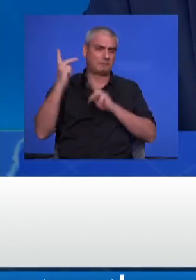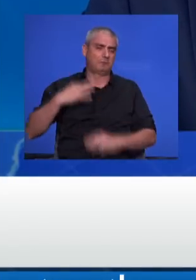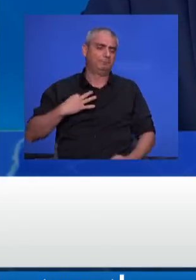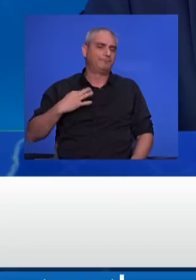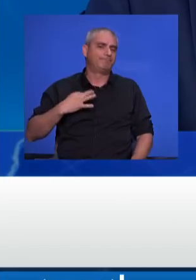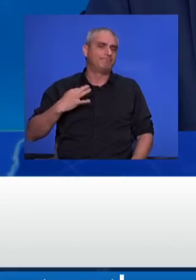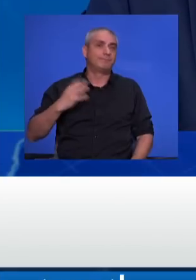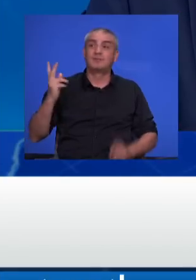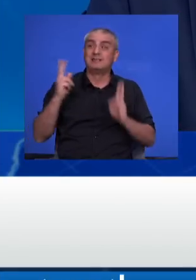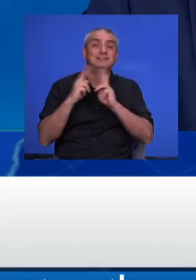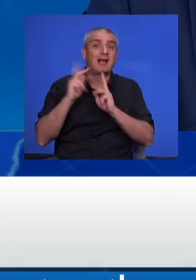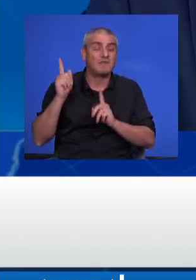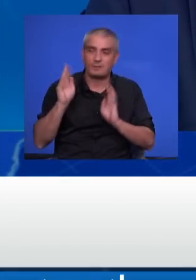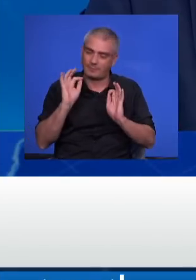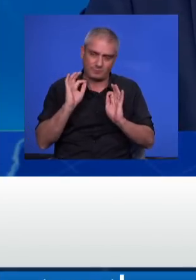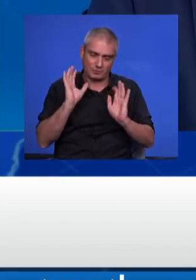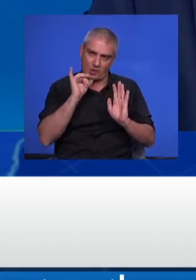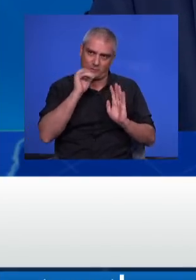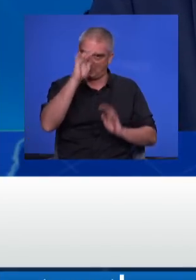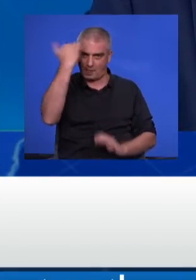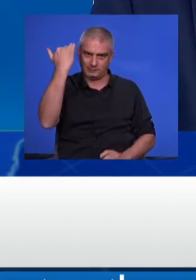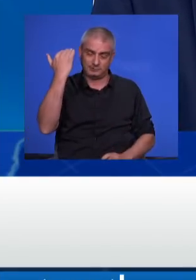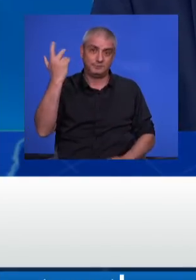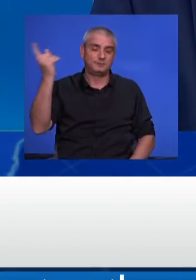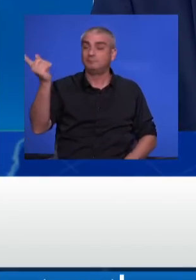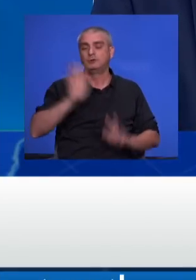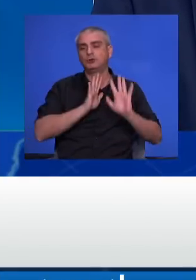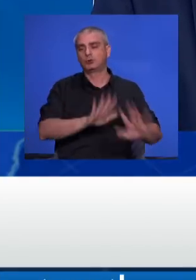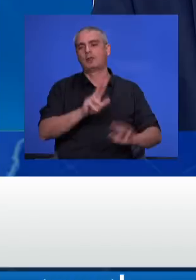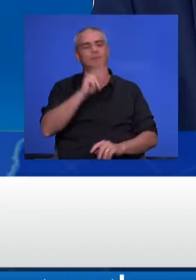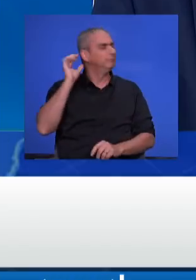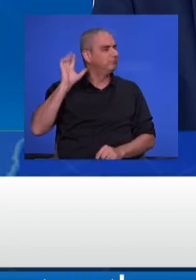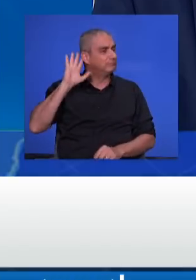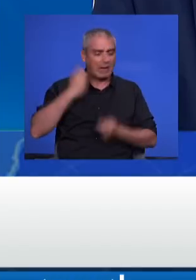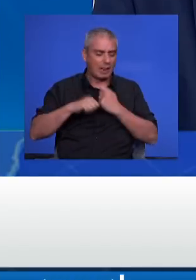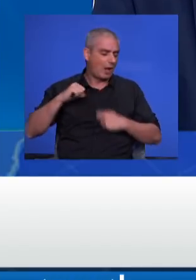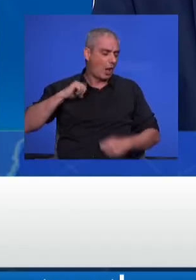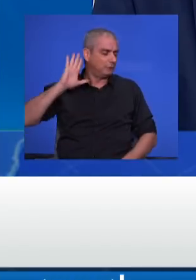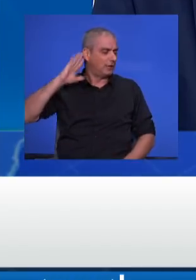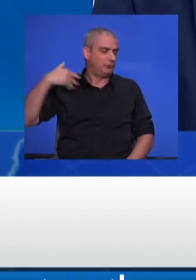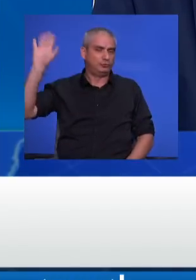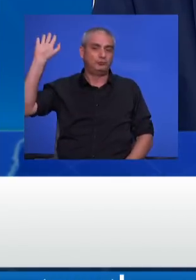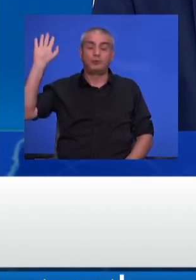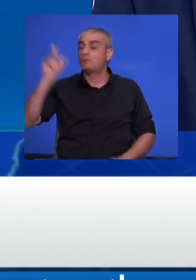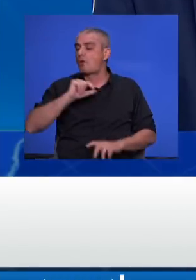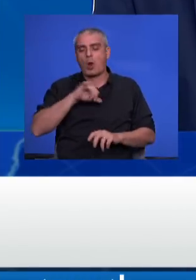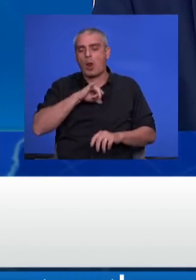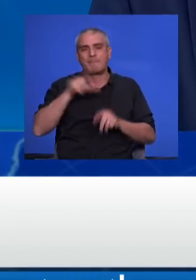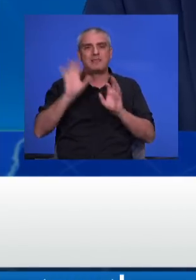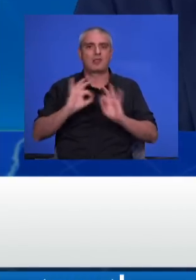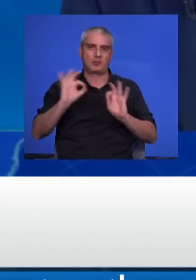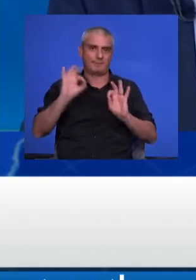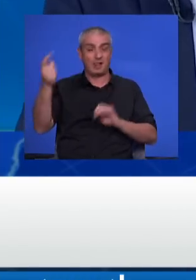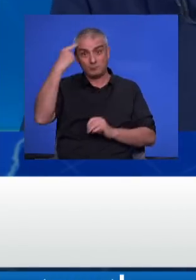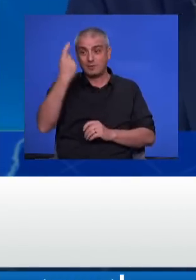צרפתים, באמת, אני לא רוצה להגזים, אבל שונאים את העניין הכלכלי, הפיננסי, עם הכסף. הם לא עוסקים בזה. הם יודעים